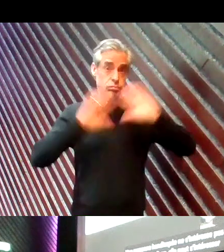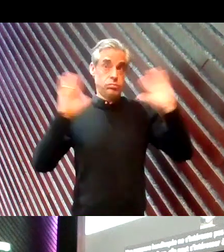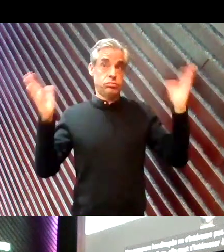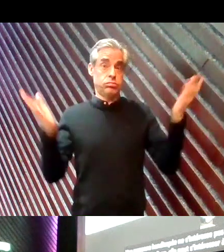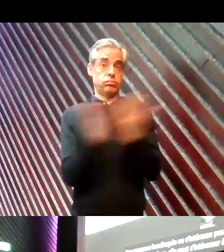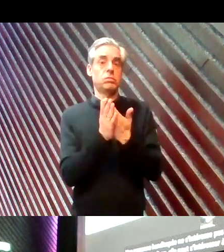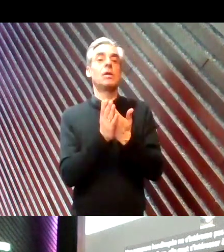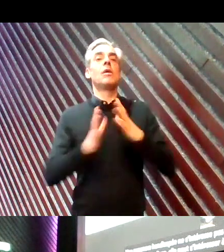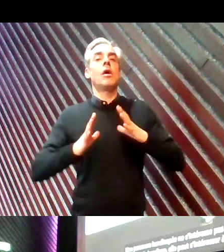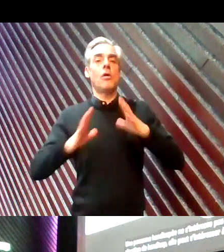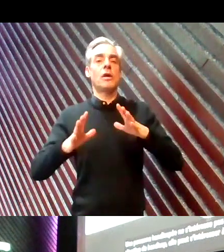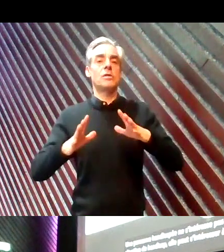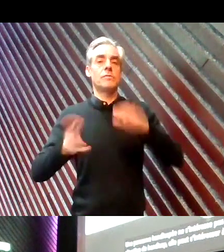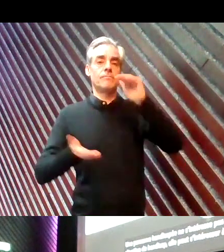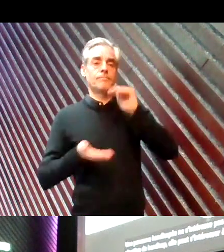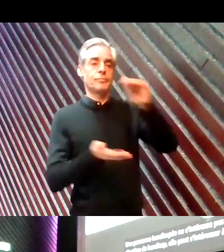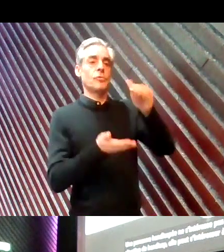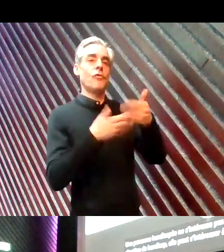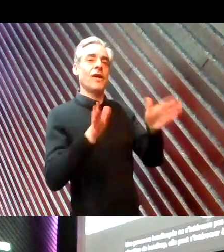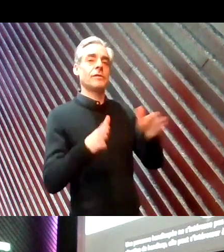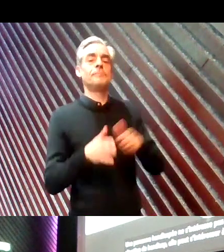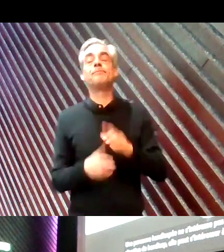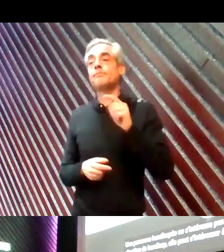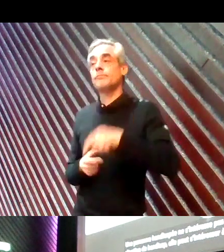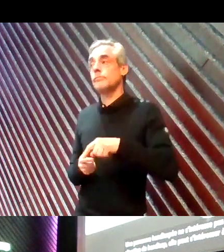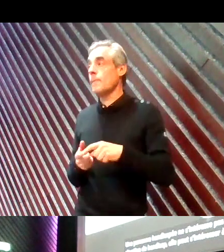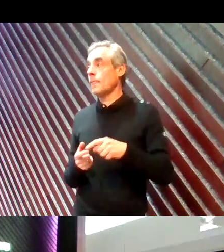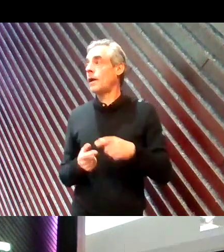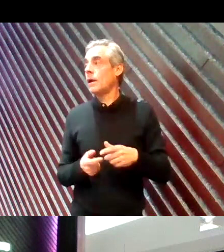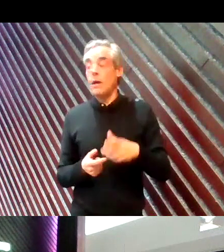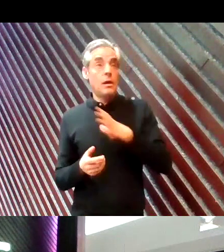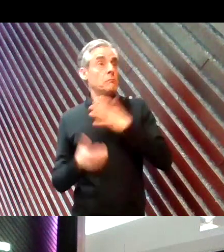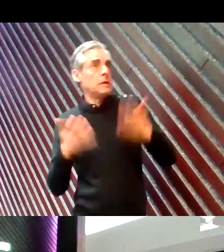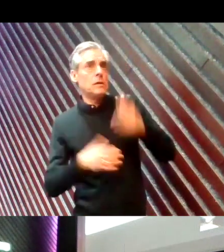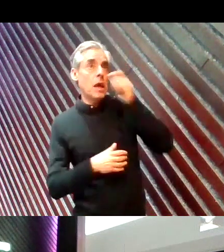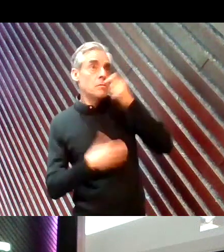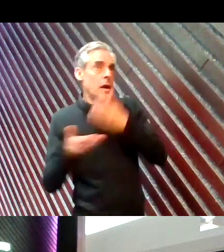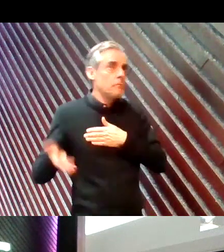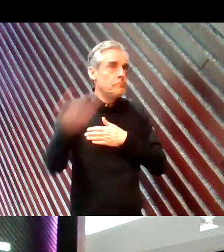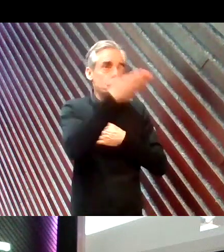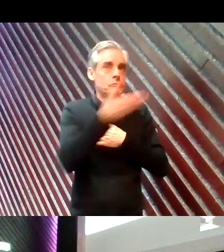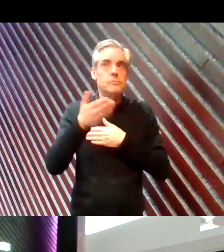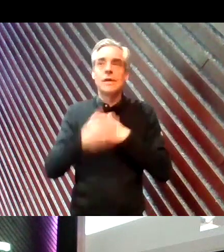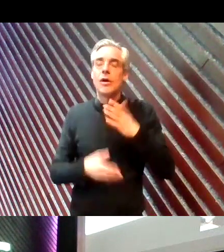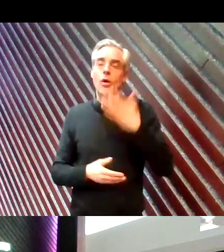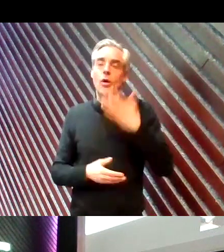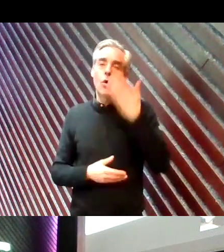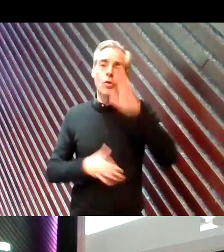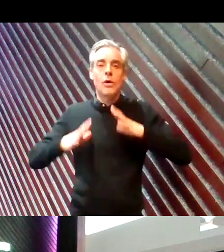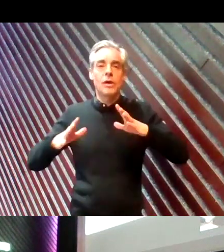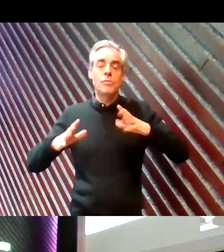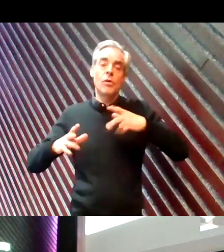'engagement, en effectuant, il faut qu'elles soient très ouvertes. On a aussi, alors il paraît qu'avec des spécialistes dans la SANE, une autre forme d